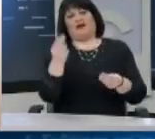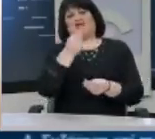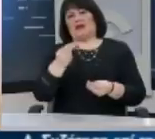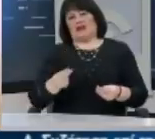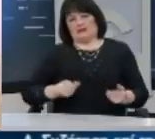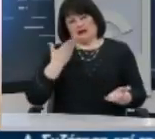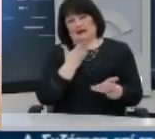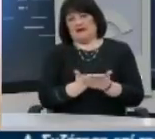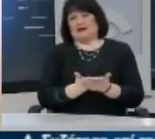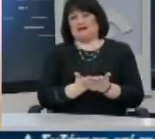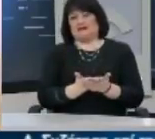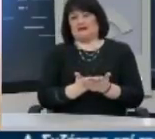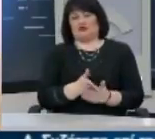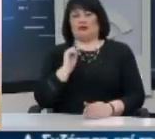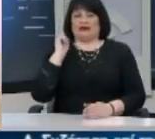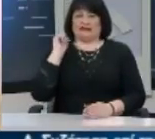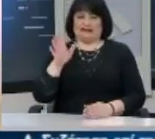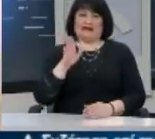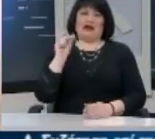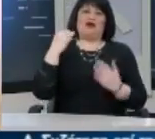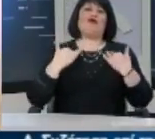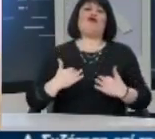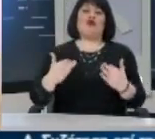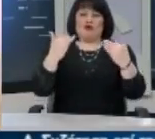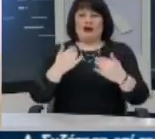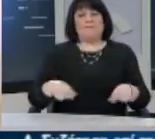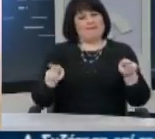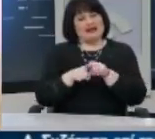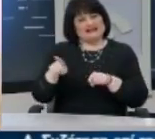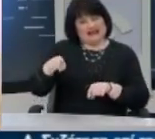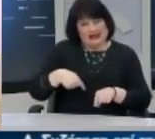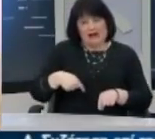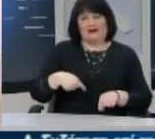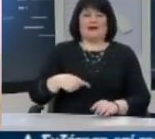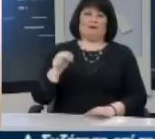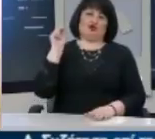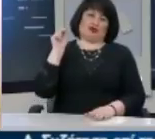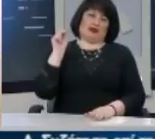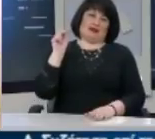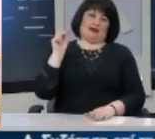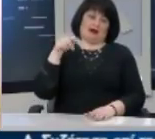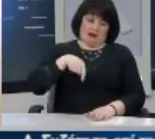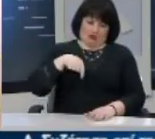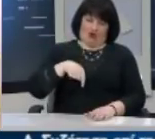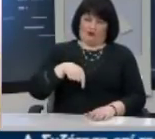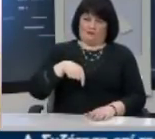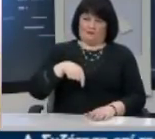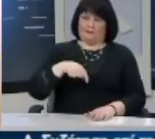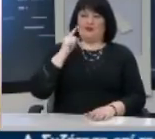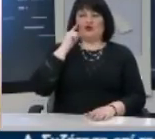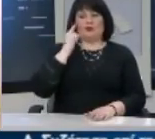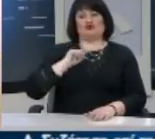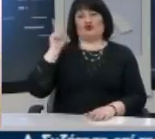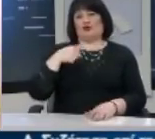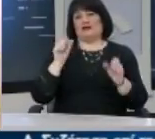ζητήματα στα ξένα κοινοβούλια θα ναι μαζί μας αυτή την υπόσχεση του τη δίνουμε από αυτό το βήμα και νομίζω ότι